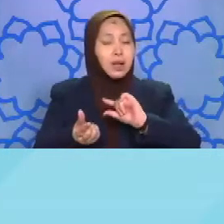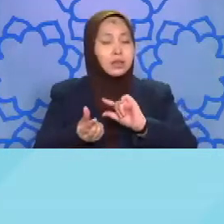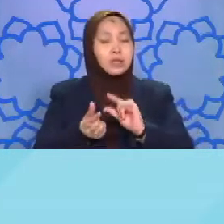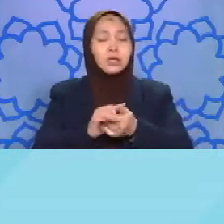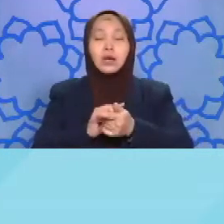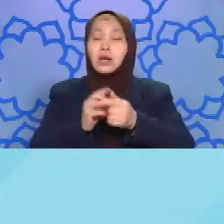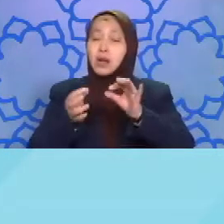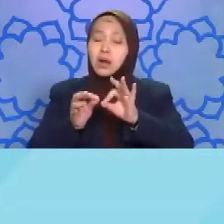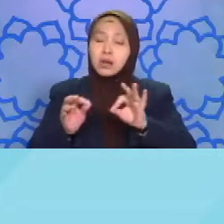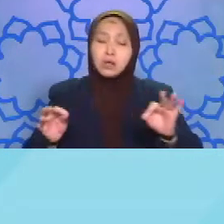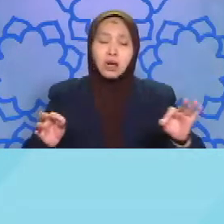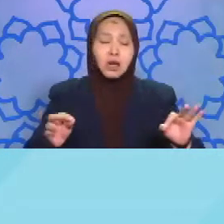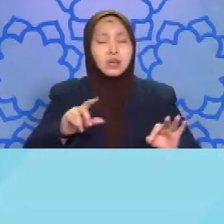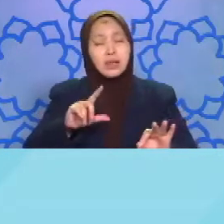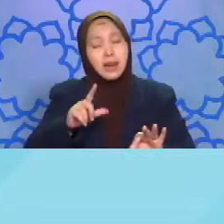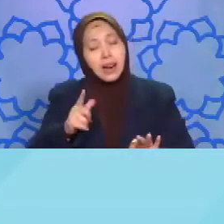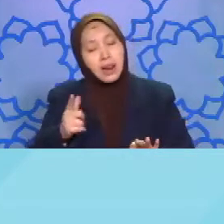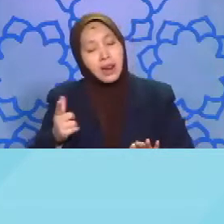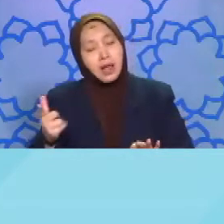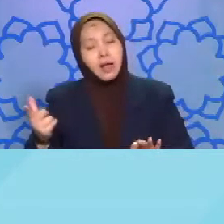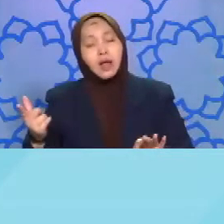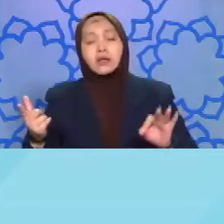مكان آية